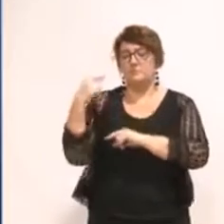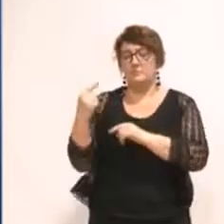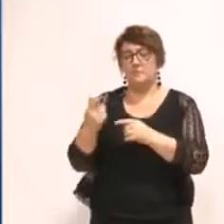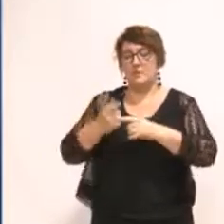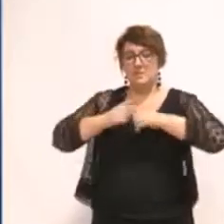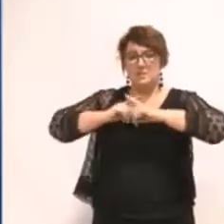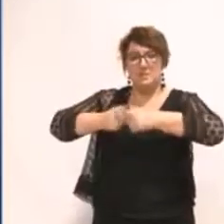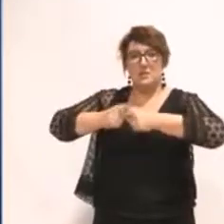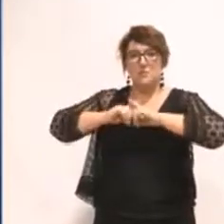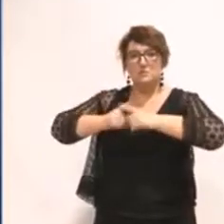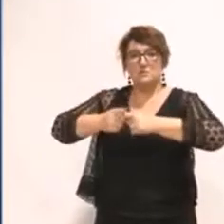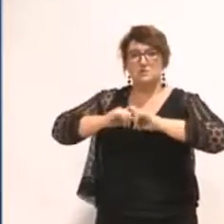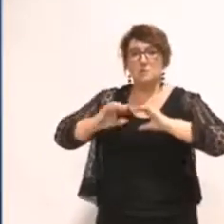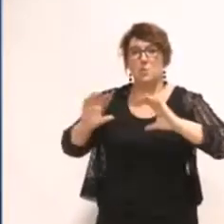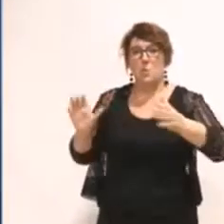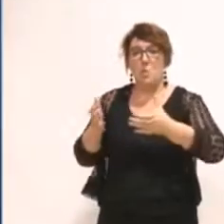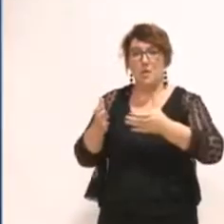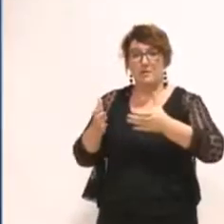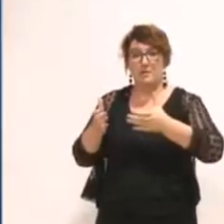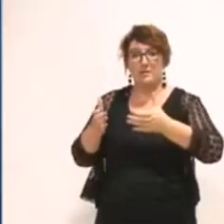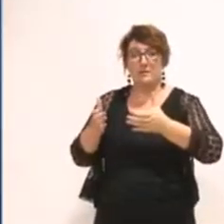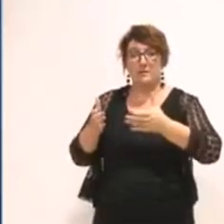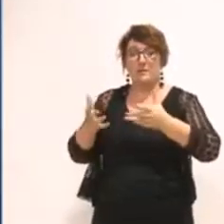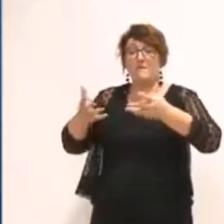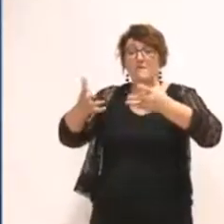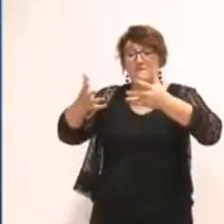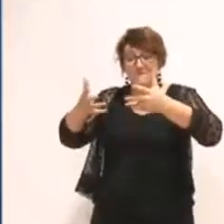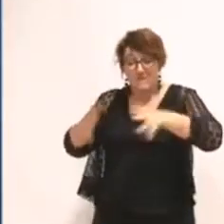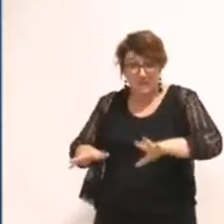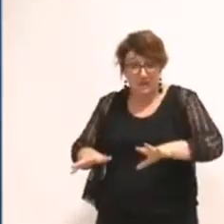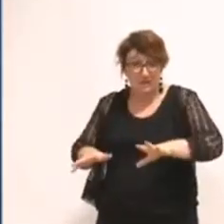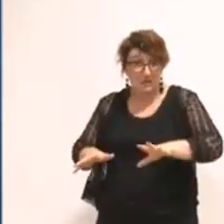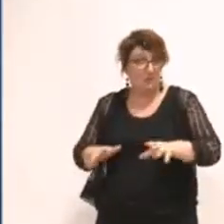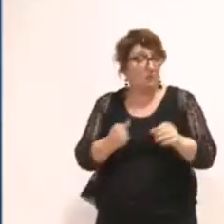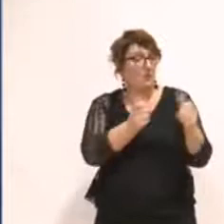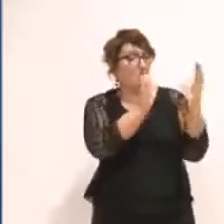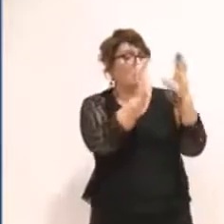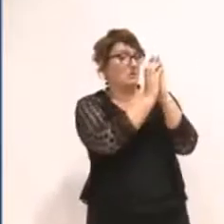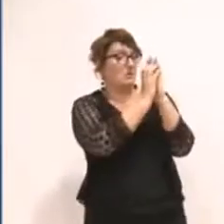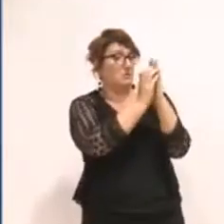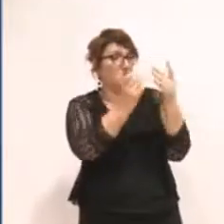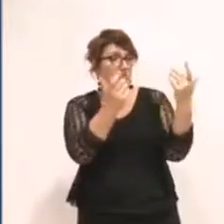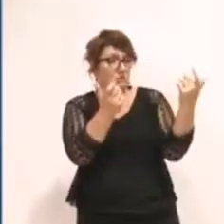négociation avec le collectif tout entier. Ça, c'est vrai. Hein. Mais vous